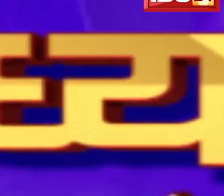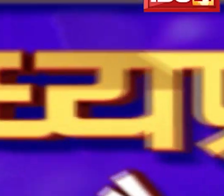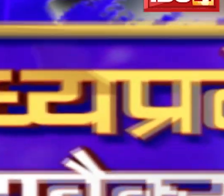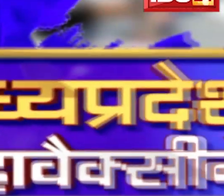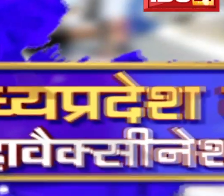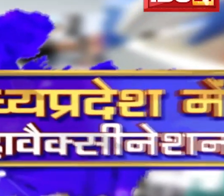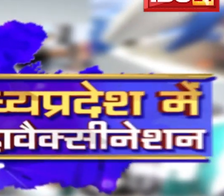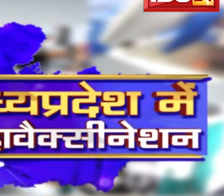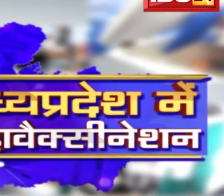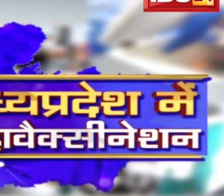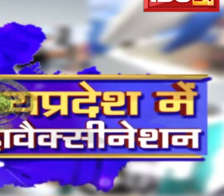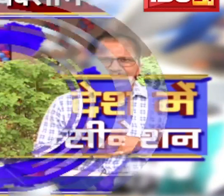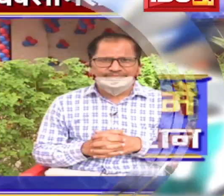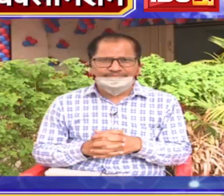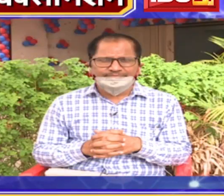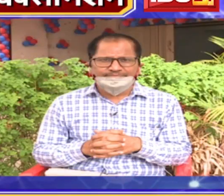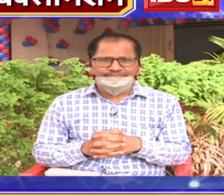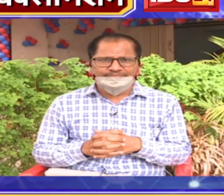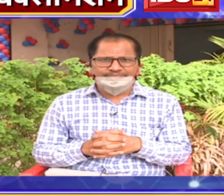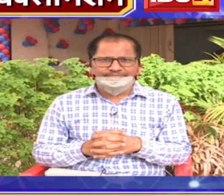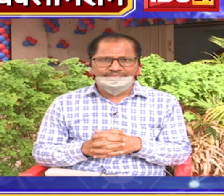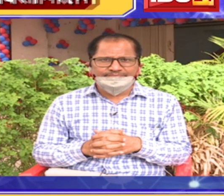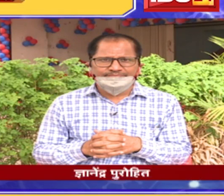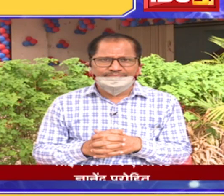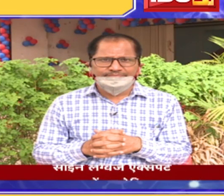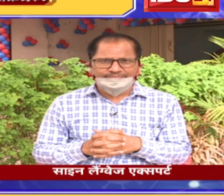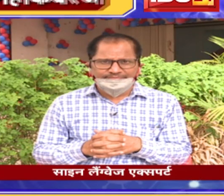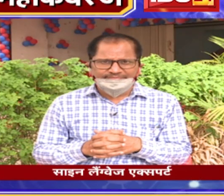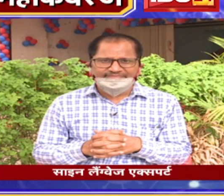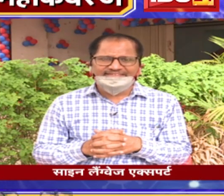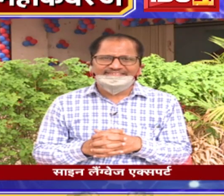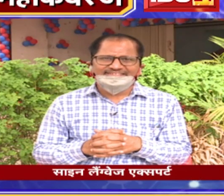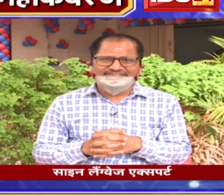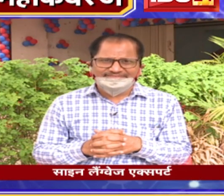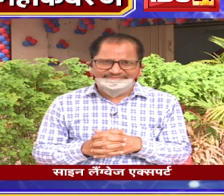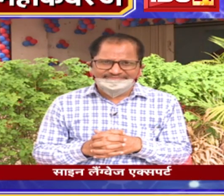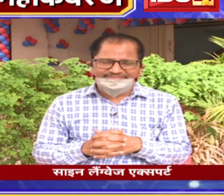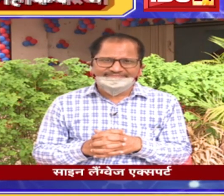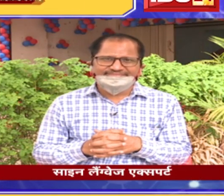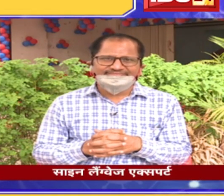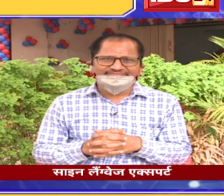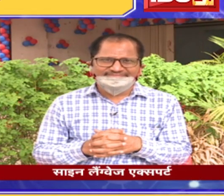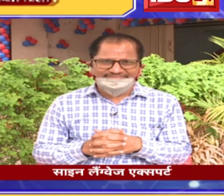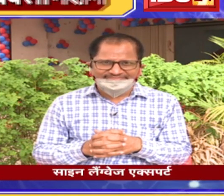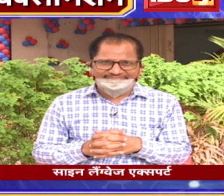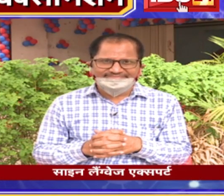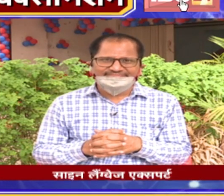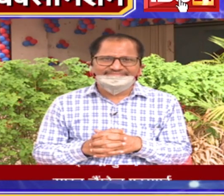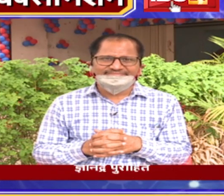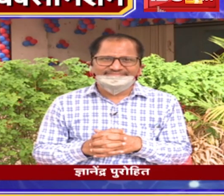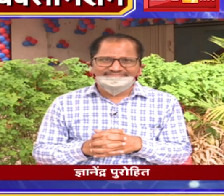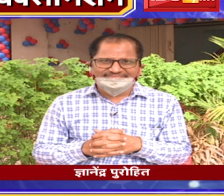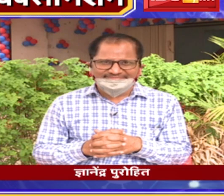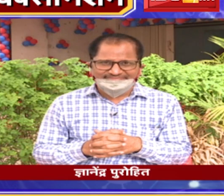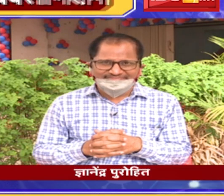जी ज्ञानेंद्र जी, एक और अहम बात आपसे जानना चाहूँगा, क्योंकि मैंने कई बार देखा है मुकबधिर बच्चों में बहुत सी प्रतिभाएं होती